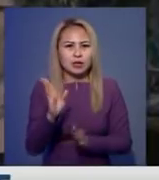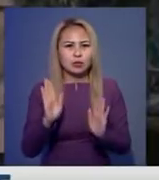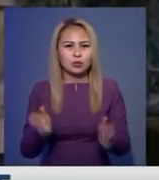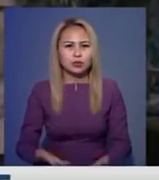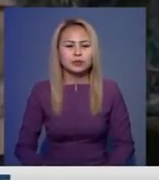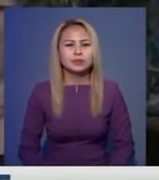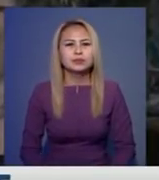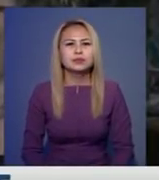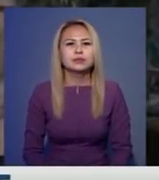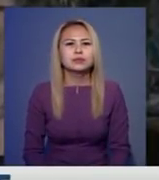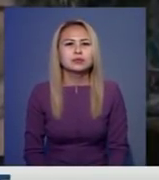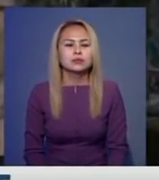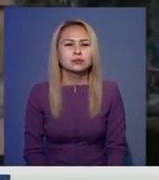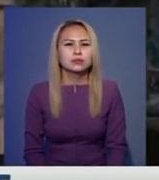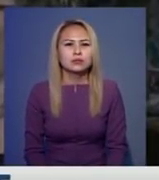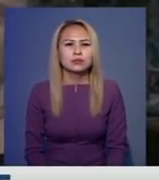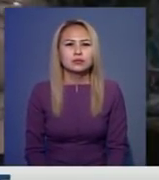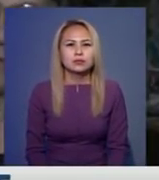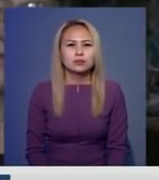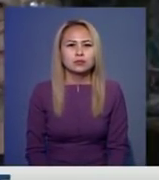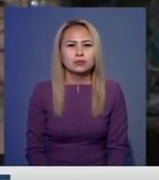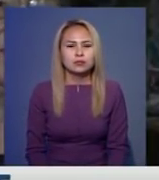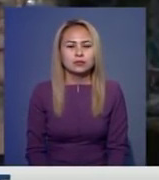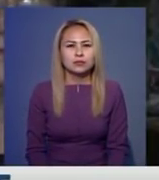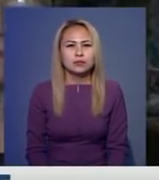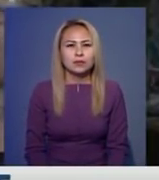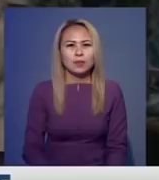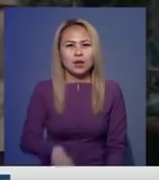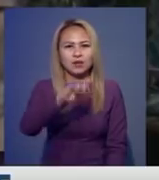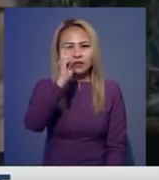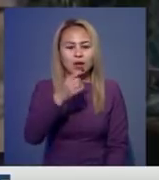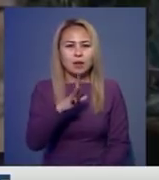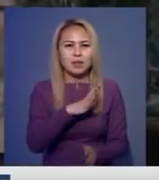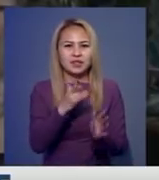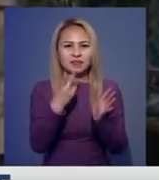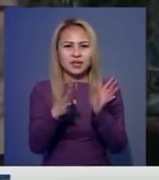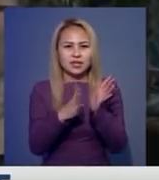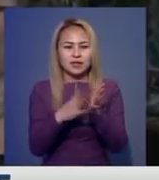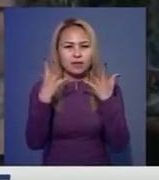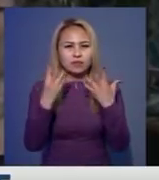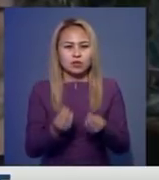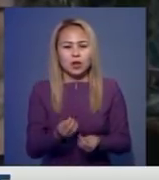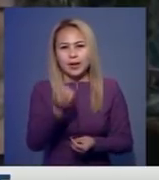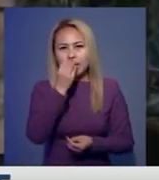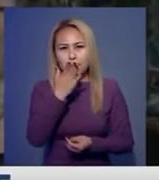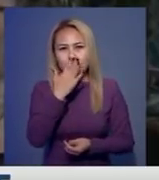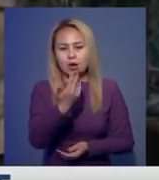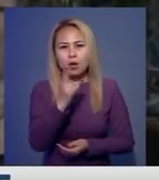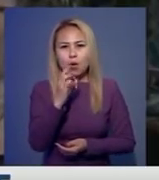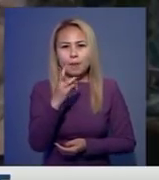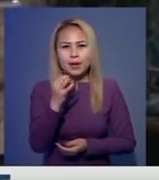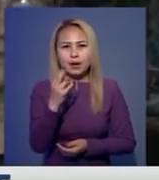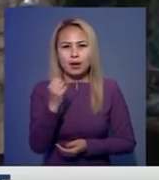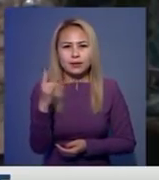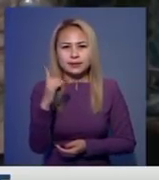Война длилась всего 29 дней. Соғыс небәрі 29 күнге созылды. Жапонның камикадзелерінен